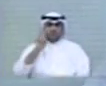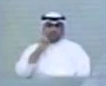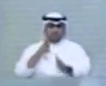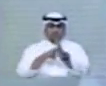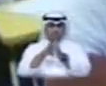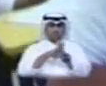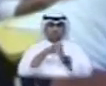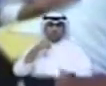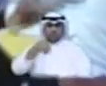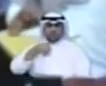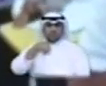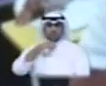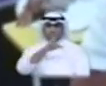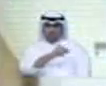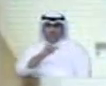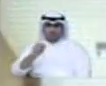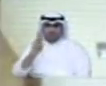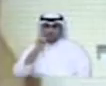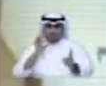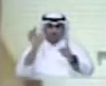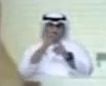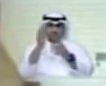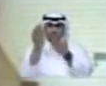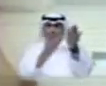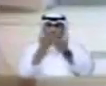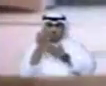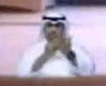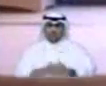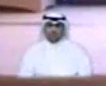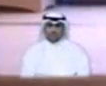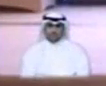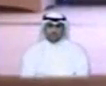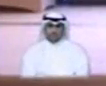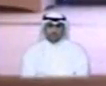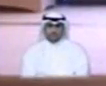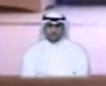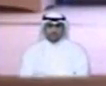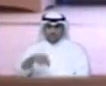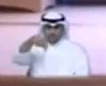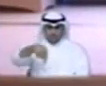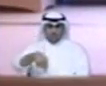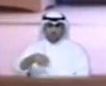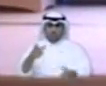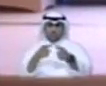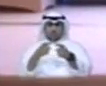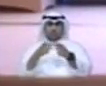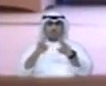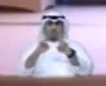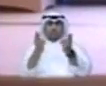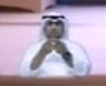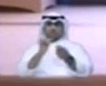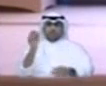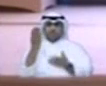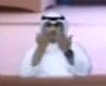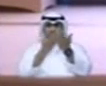الحديثة وبما ينسجم مع الأهداف التربوية المنشودة. اليوم ما طرح في الكويت في المؤتمر التربوي